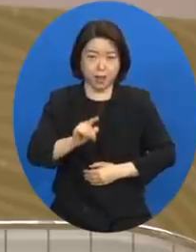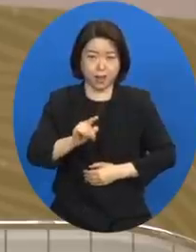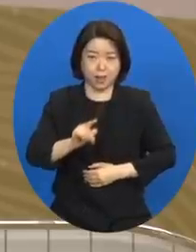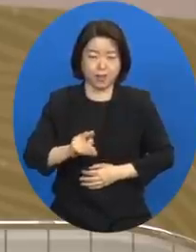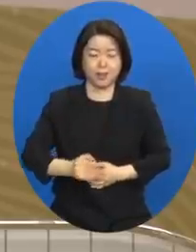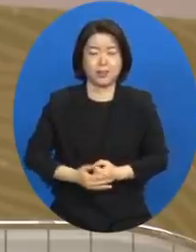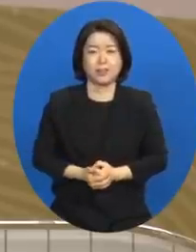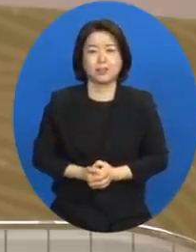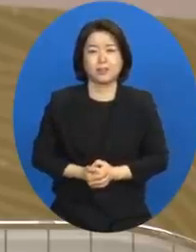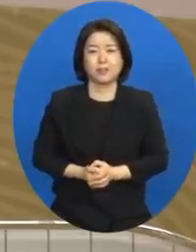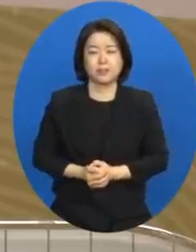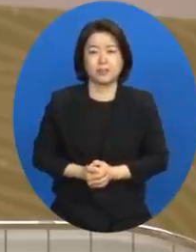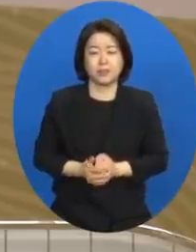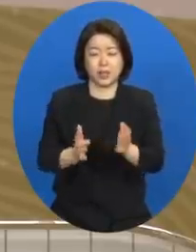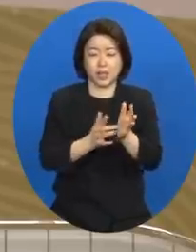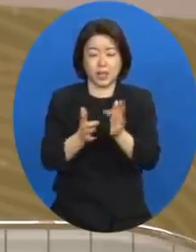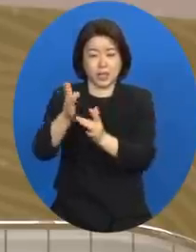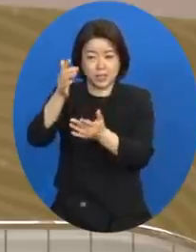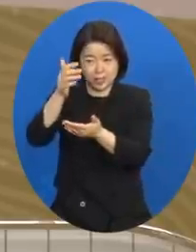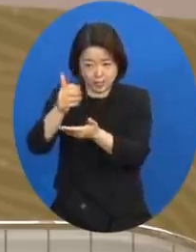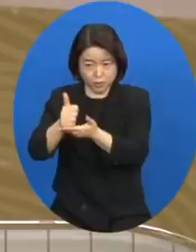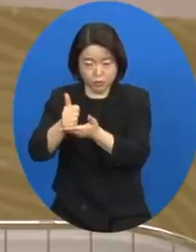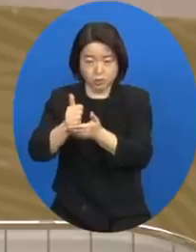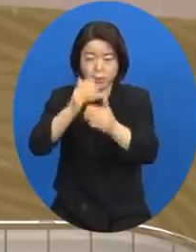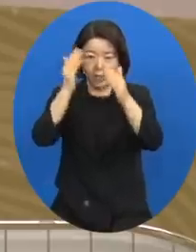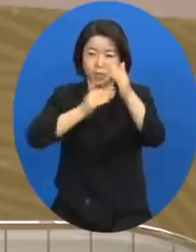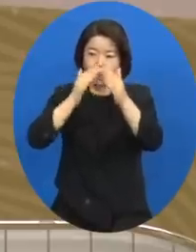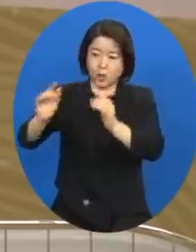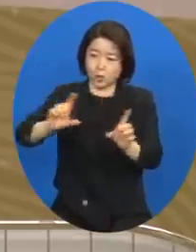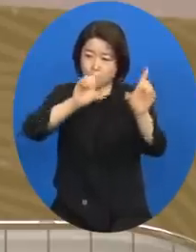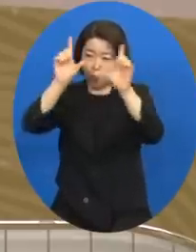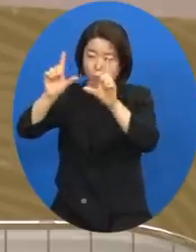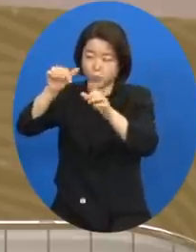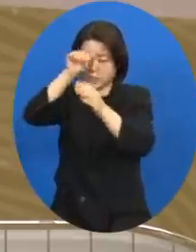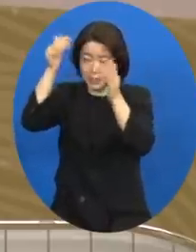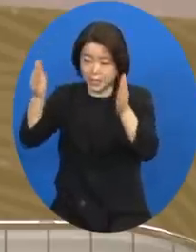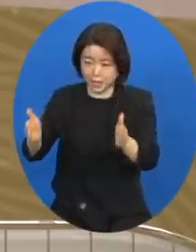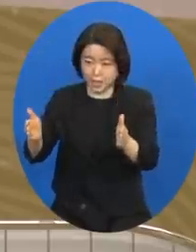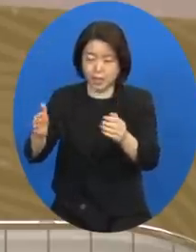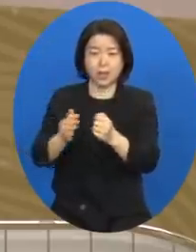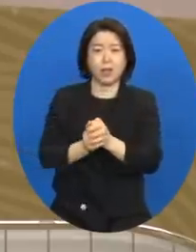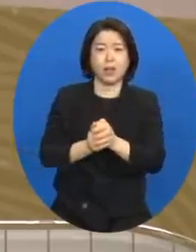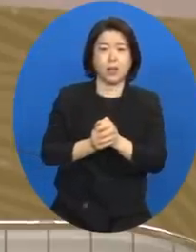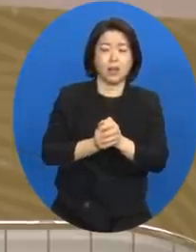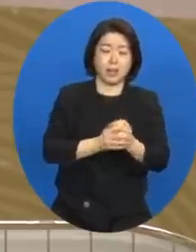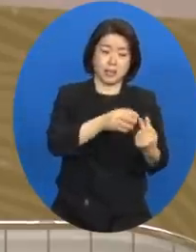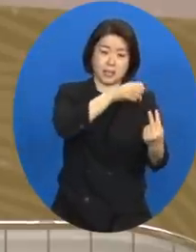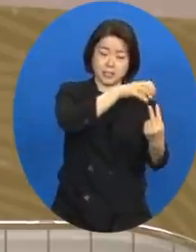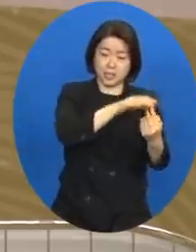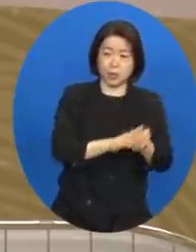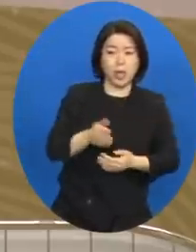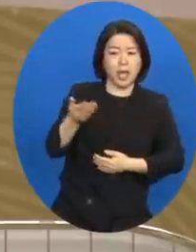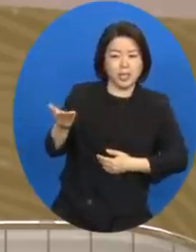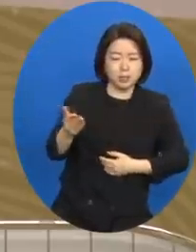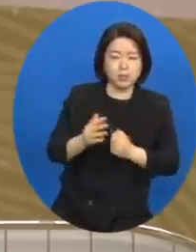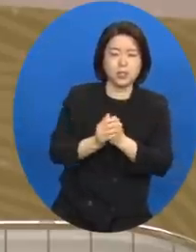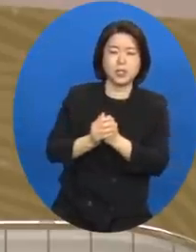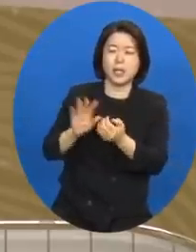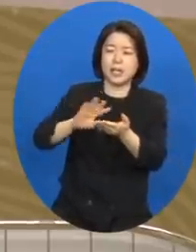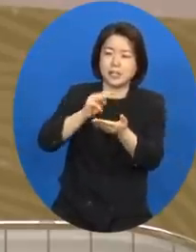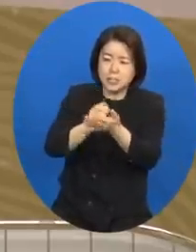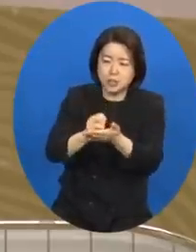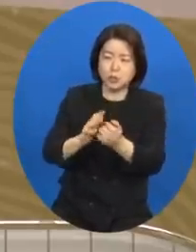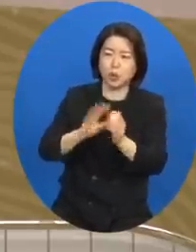여러분, 예수님의 공생애는 세례 요한이 이분이 메시아입니다, 그리스도입니다, 하나님의 어린 양이십니다